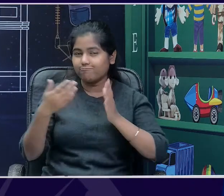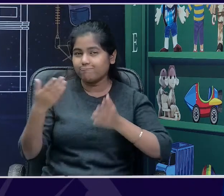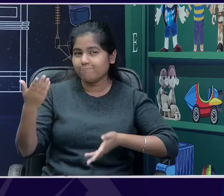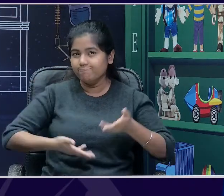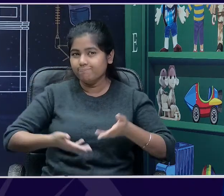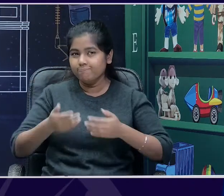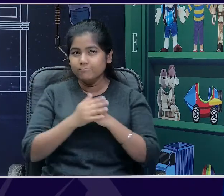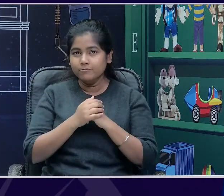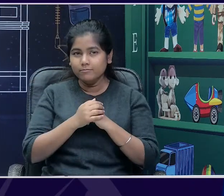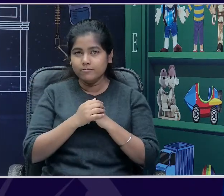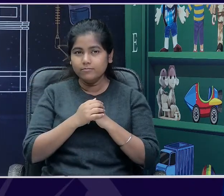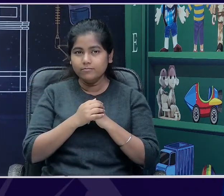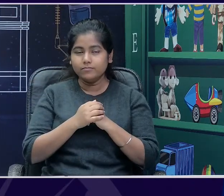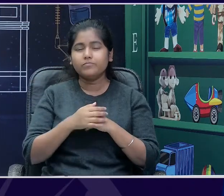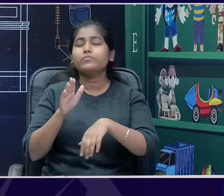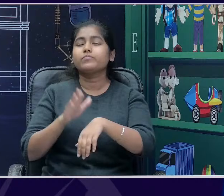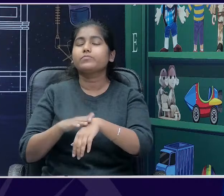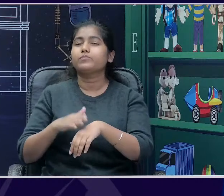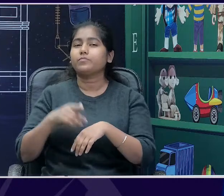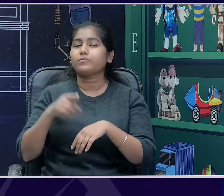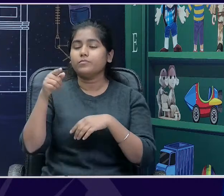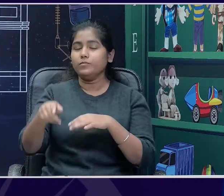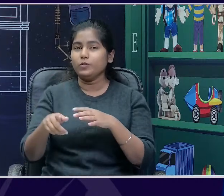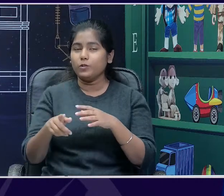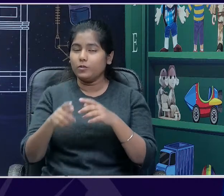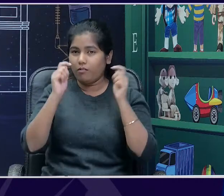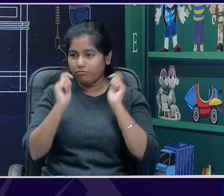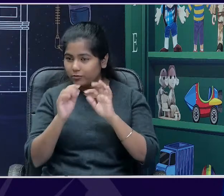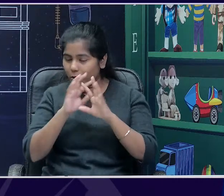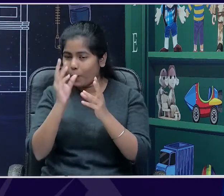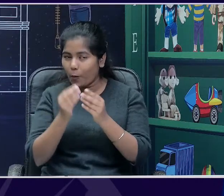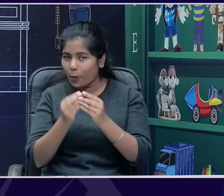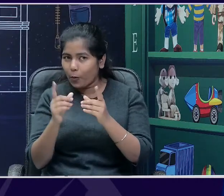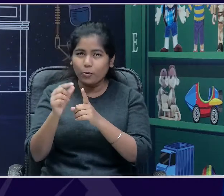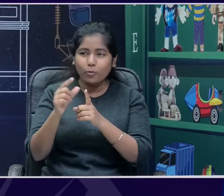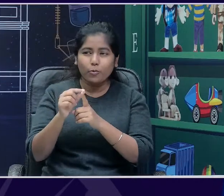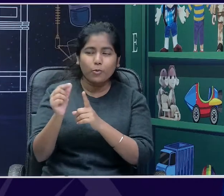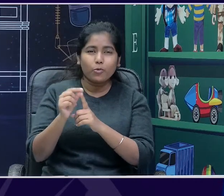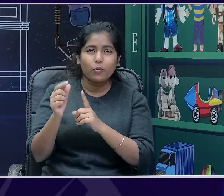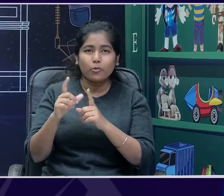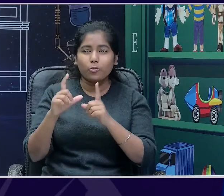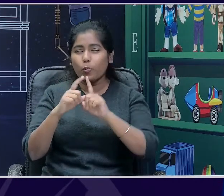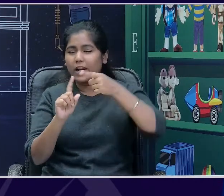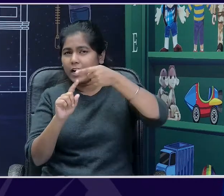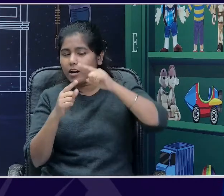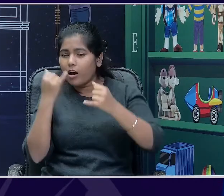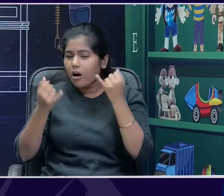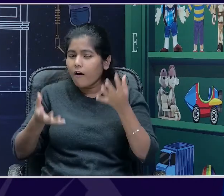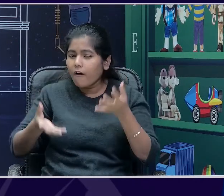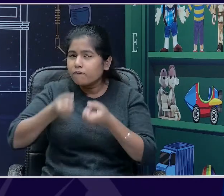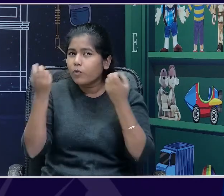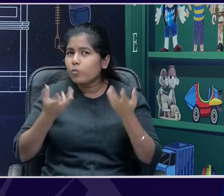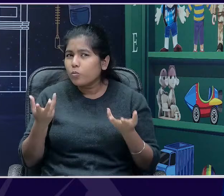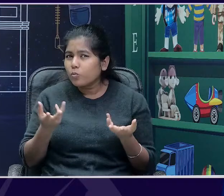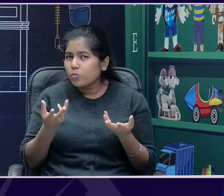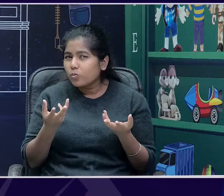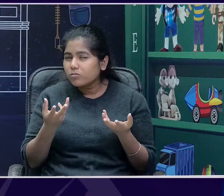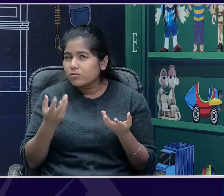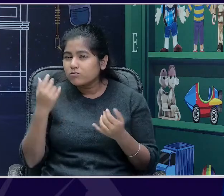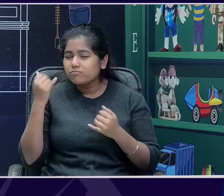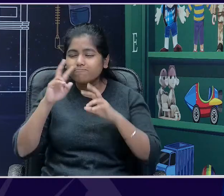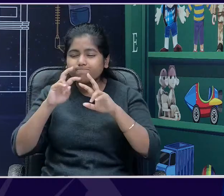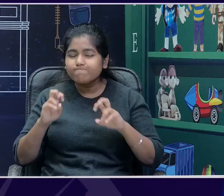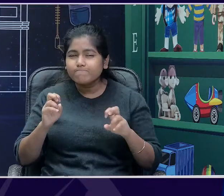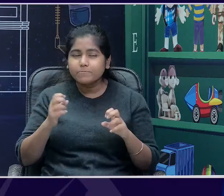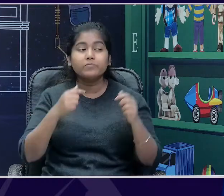ji, क्या detective बनकर आप करेंगी आज, मतलब what we are going to detect? Yeah, we will learn about